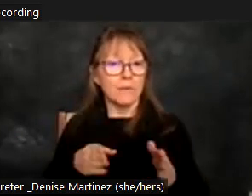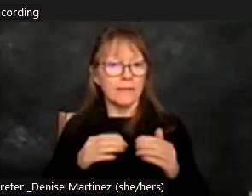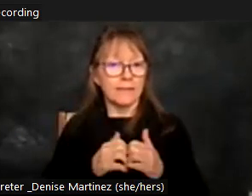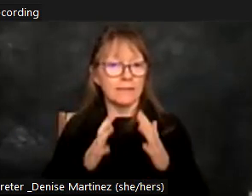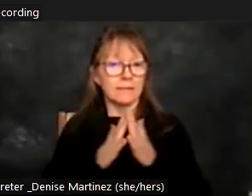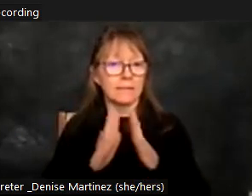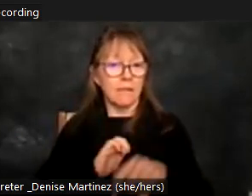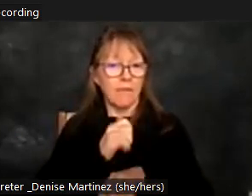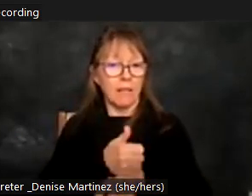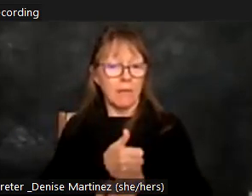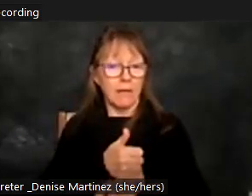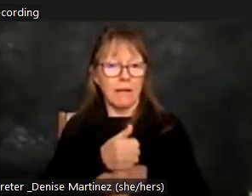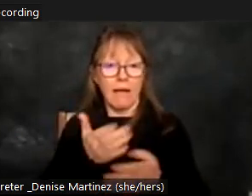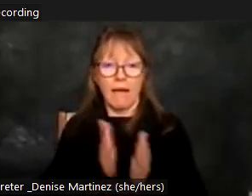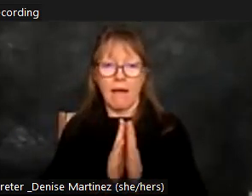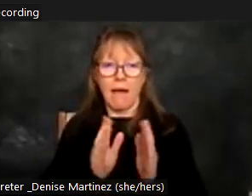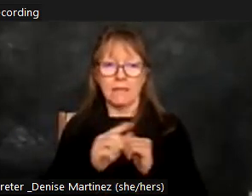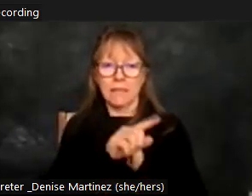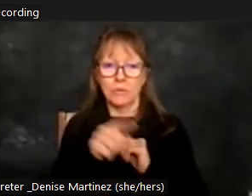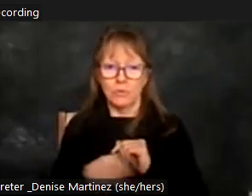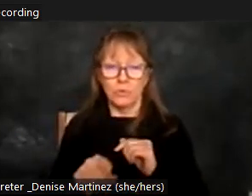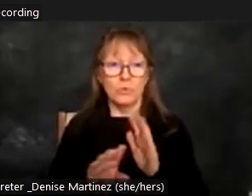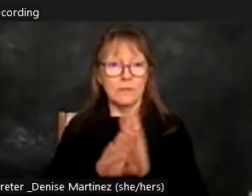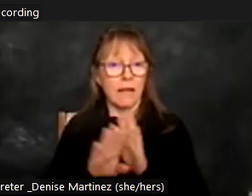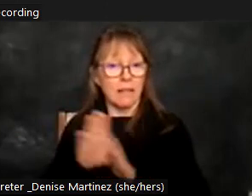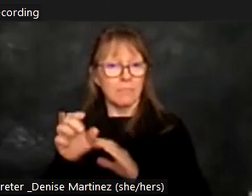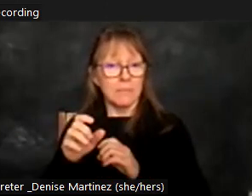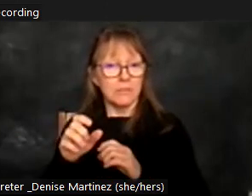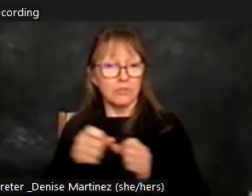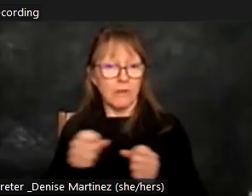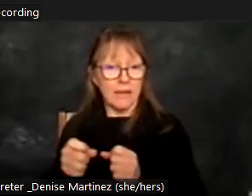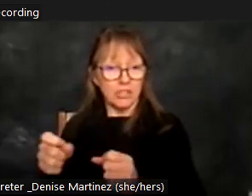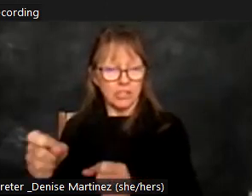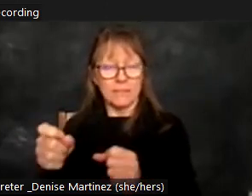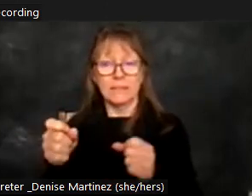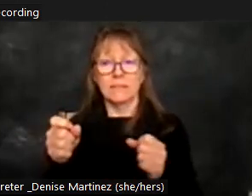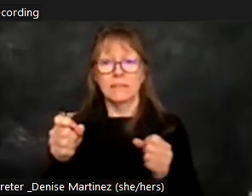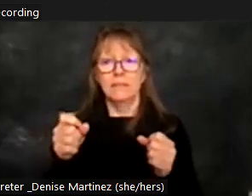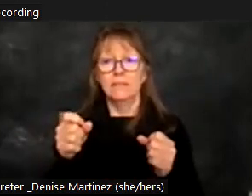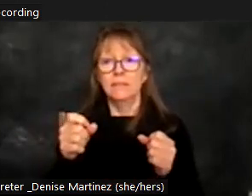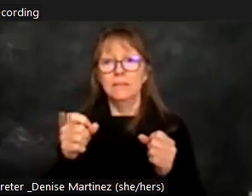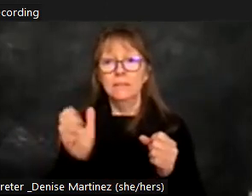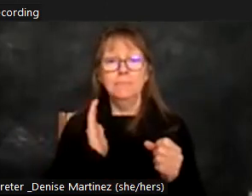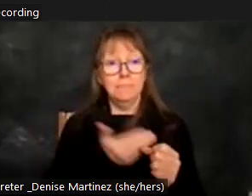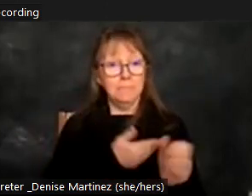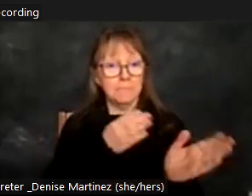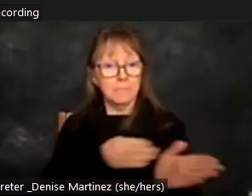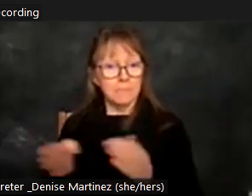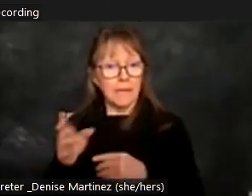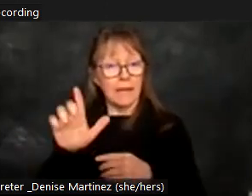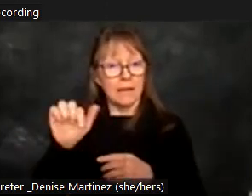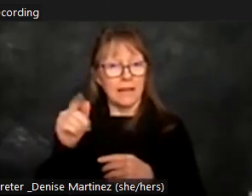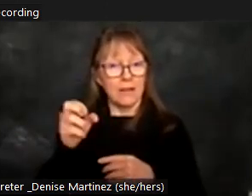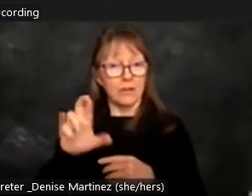in the future as you develop this strategy. Question sera pas bon pour non seulement à soi et Planned pour futur. affordable housing developments